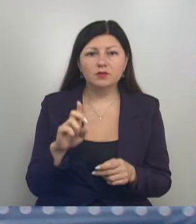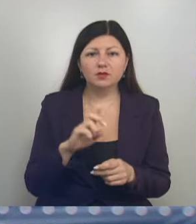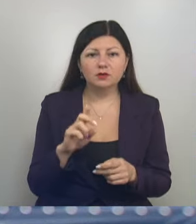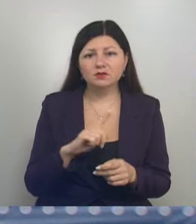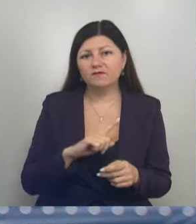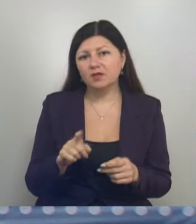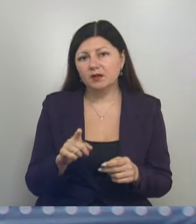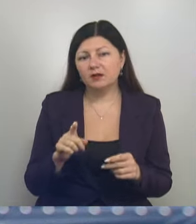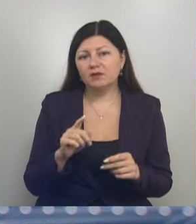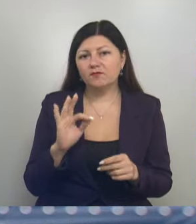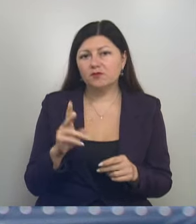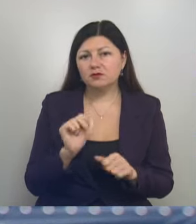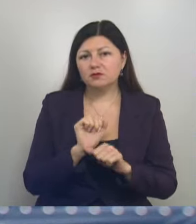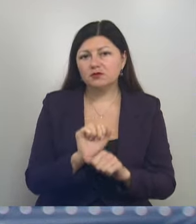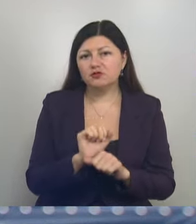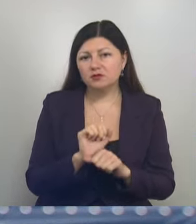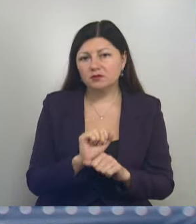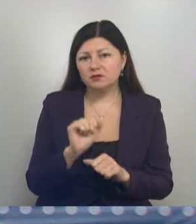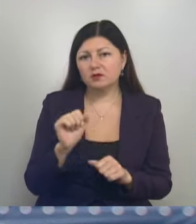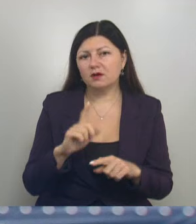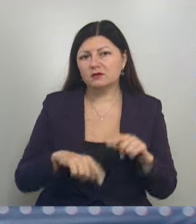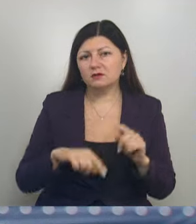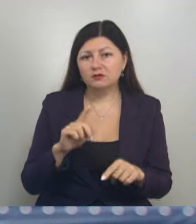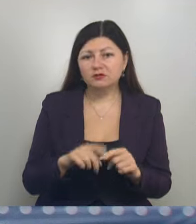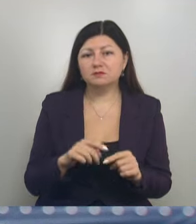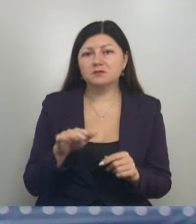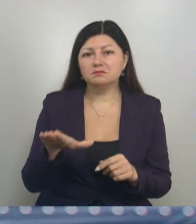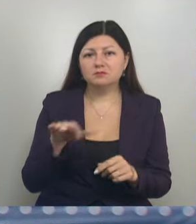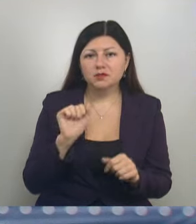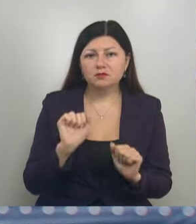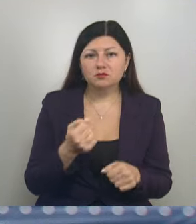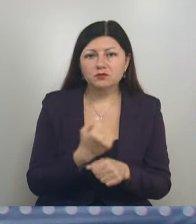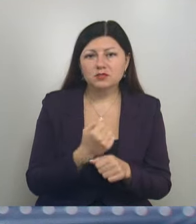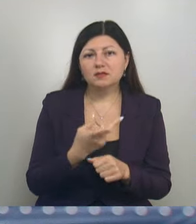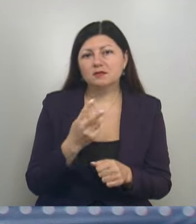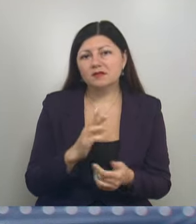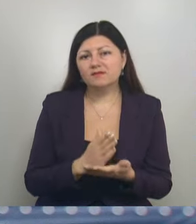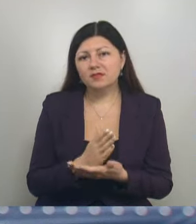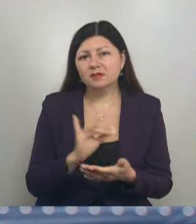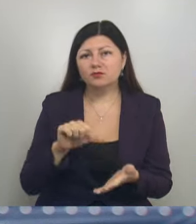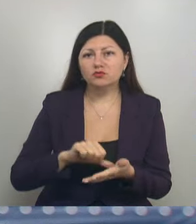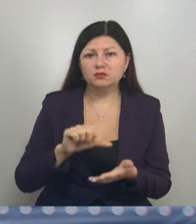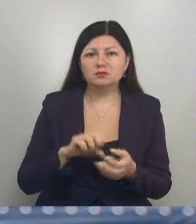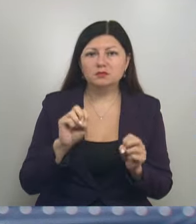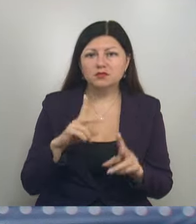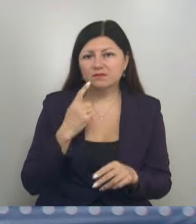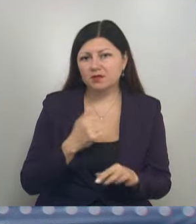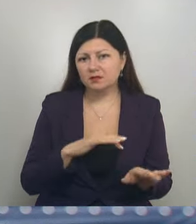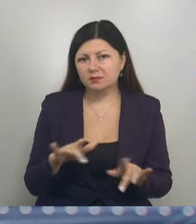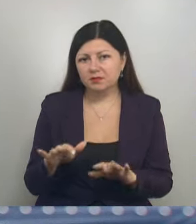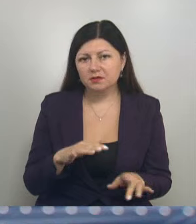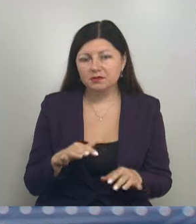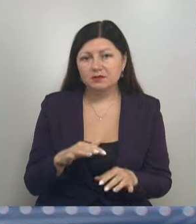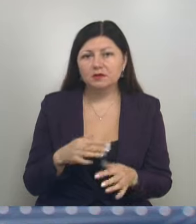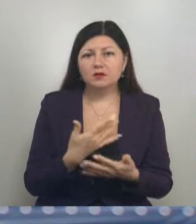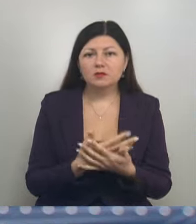филиале фонда «Защитники Отечества» открыли прокат технических средств реабилитации для ветеранов и участников специальной военной операции.